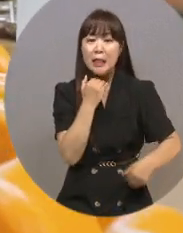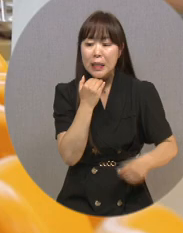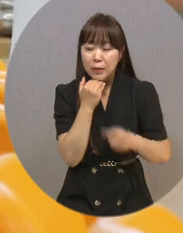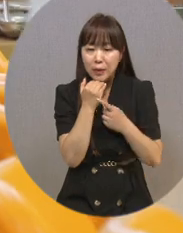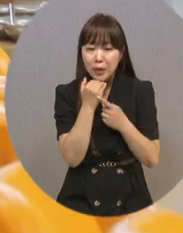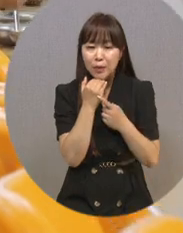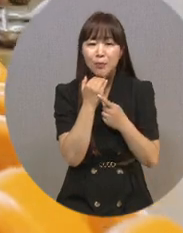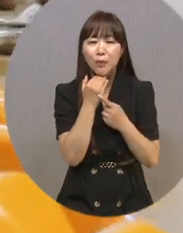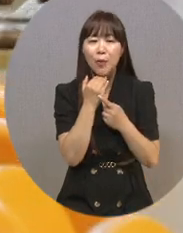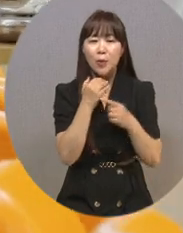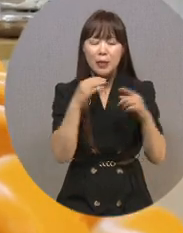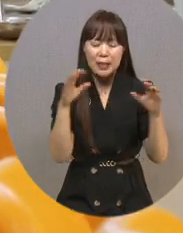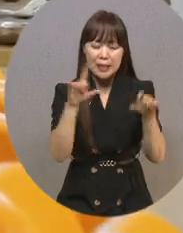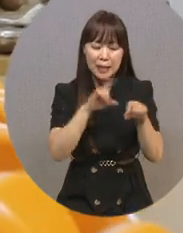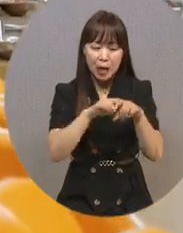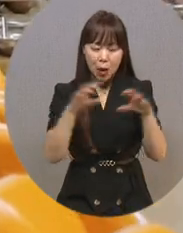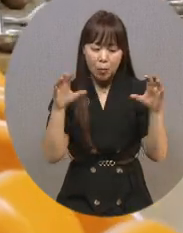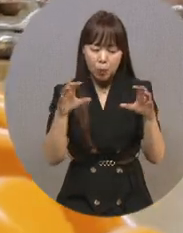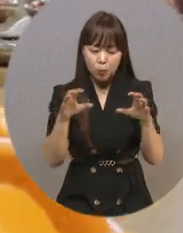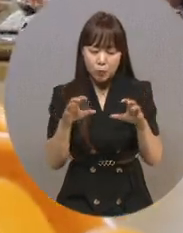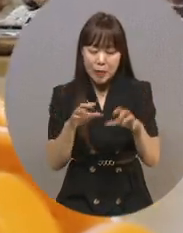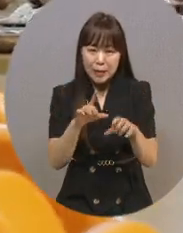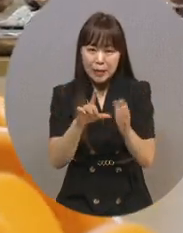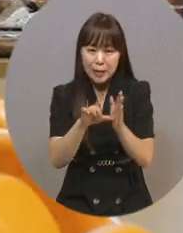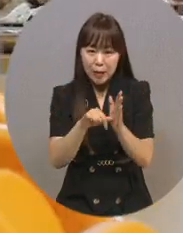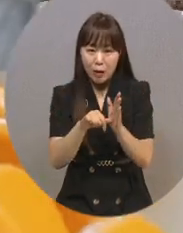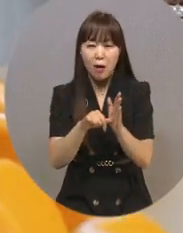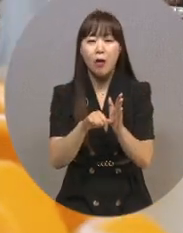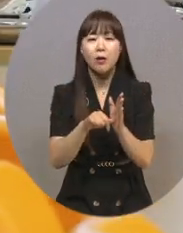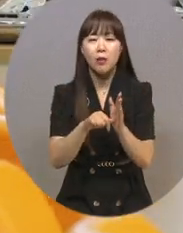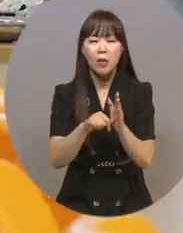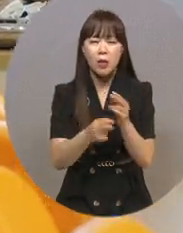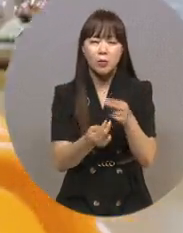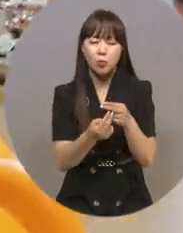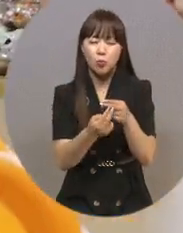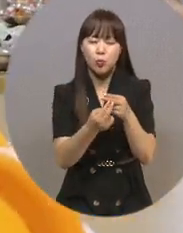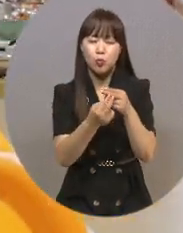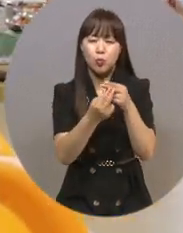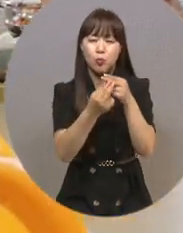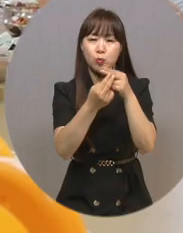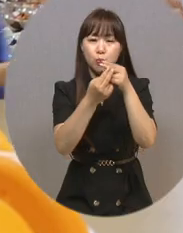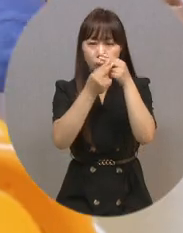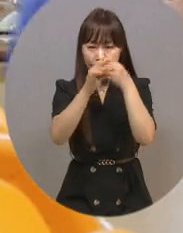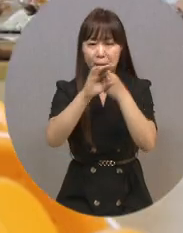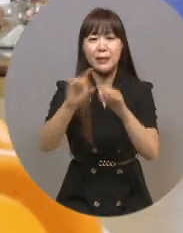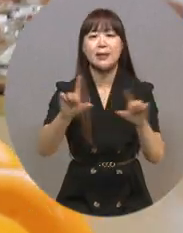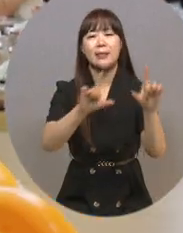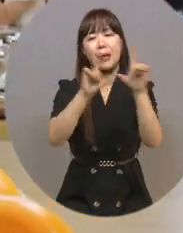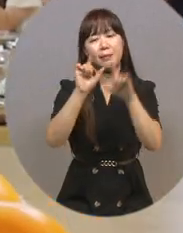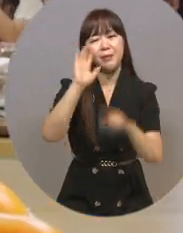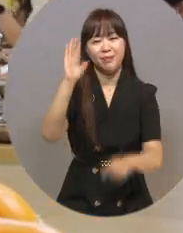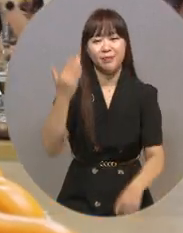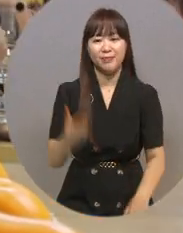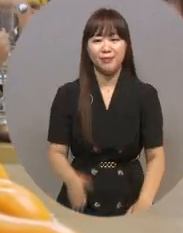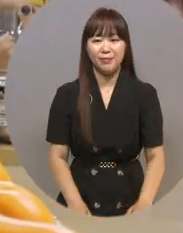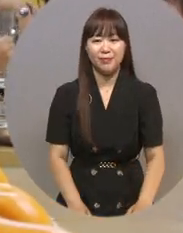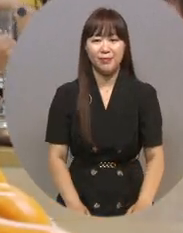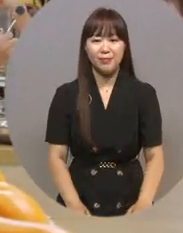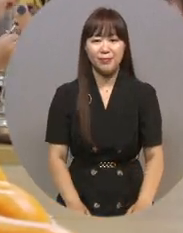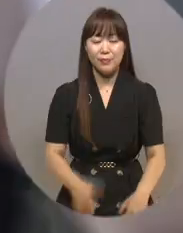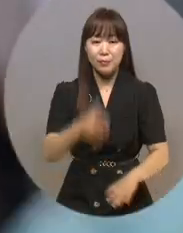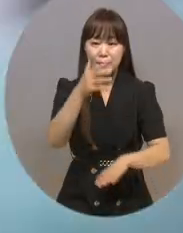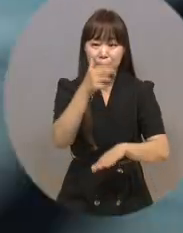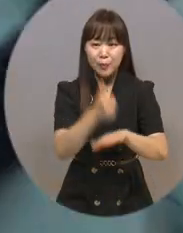순간들이 모여 시간이 되고 시간이 겹겹이 쌓이면 삶이 됩니다.